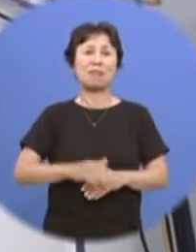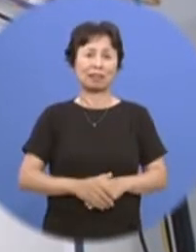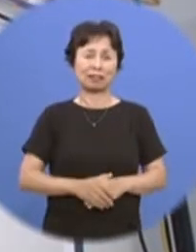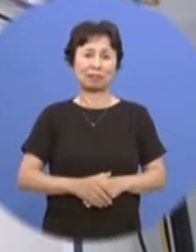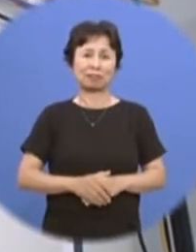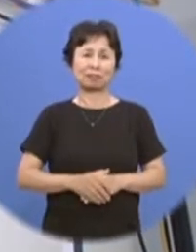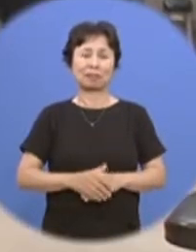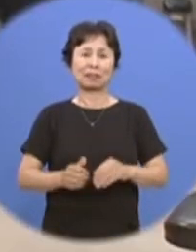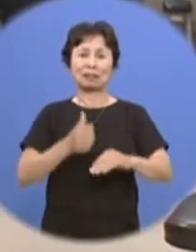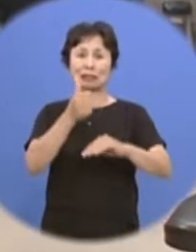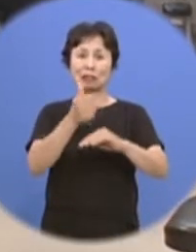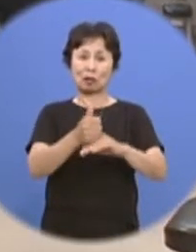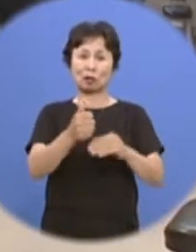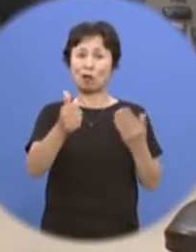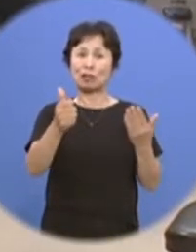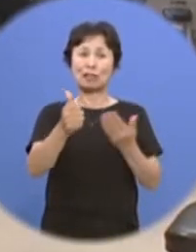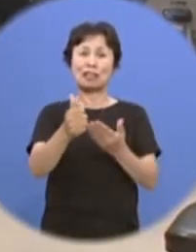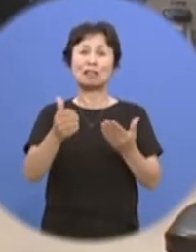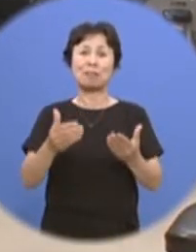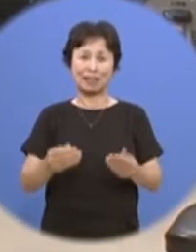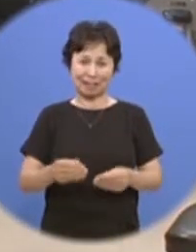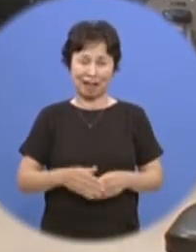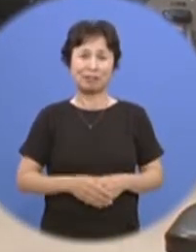にお聞きしました。